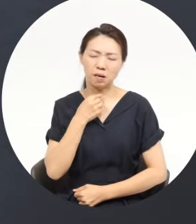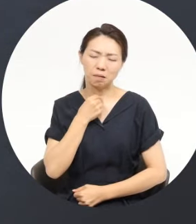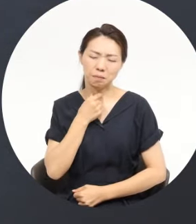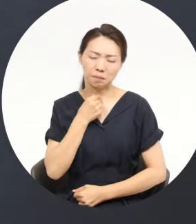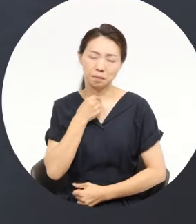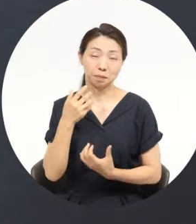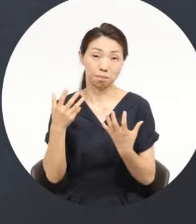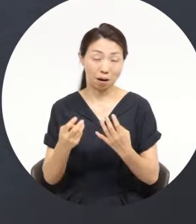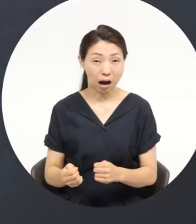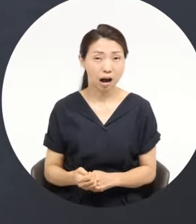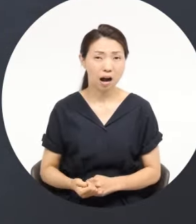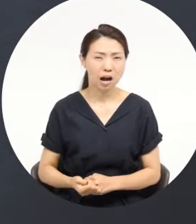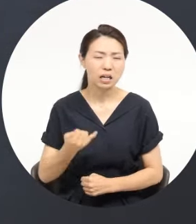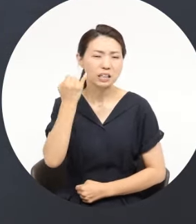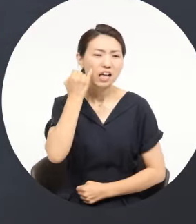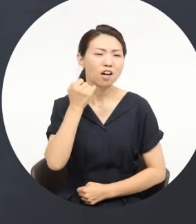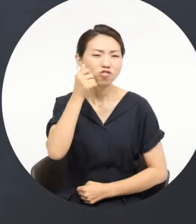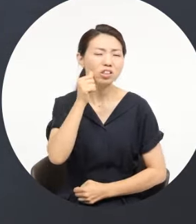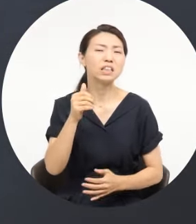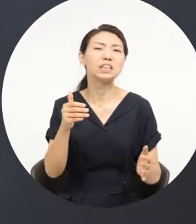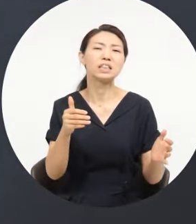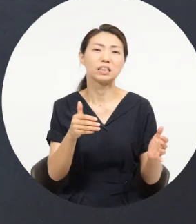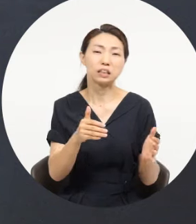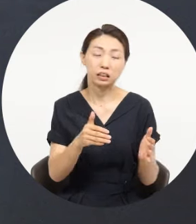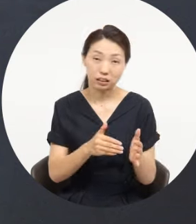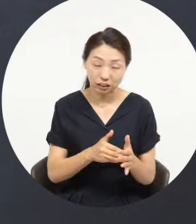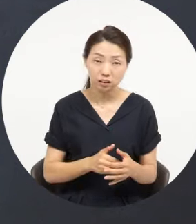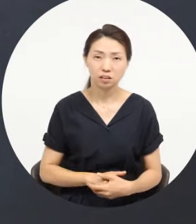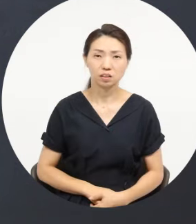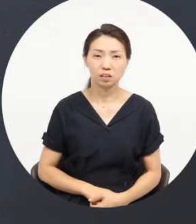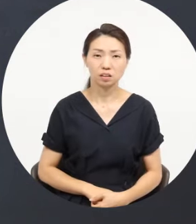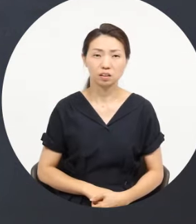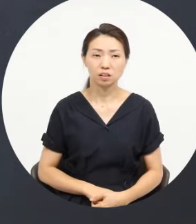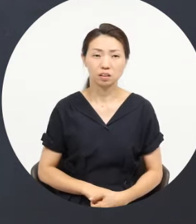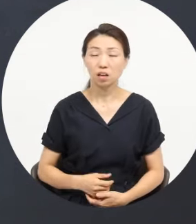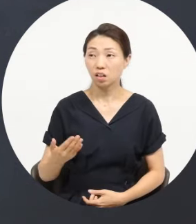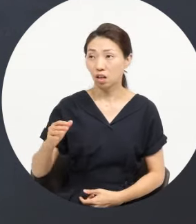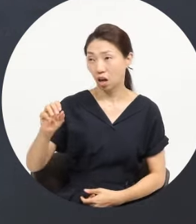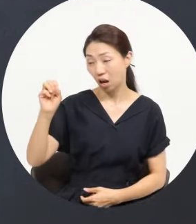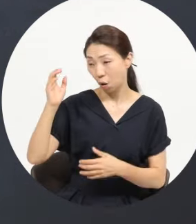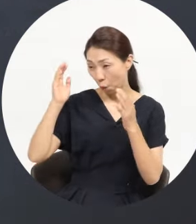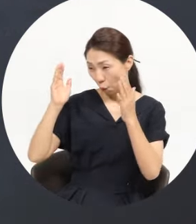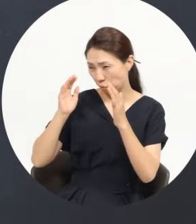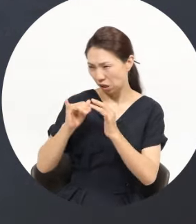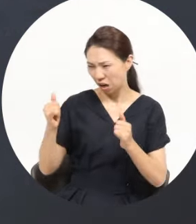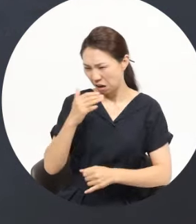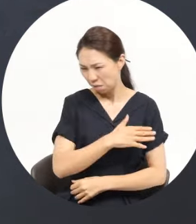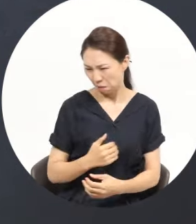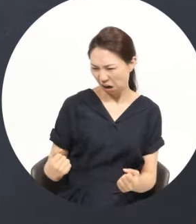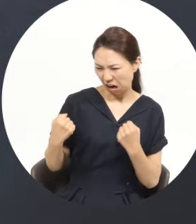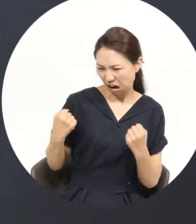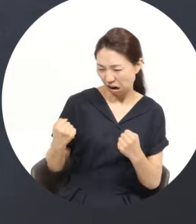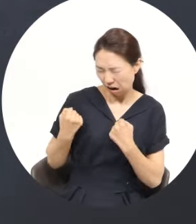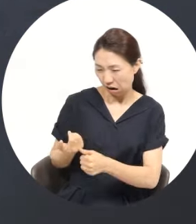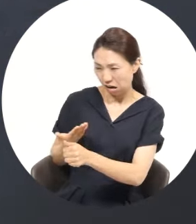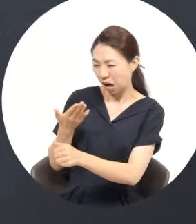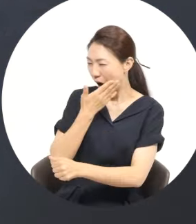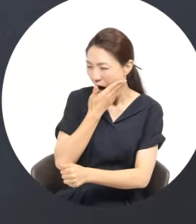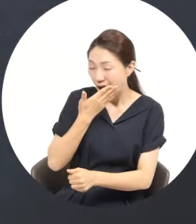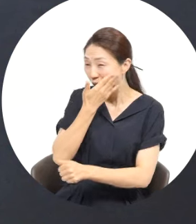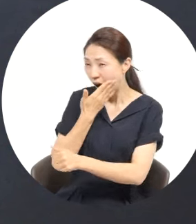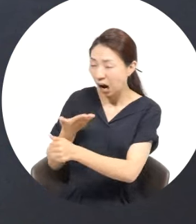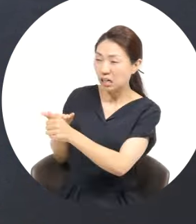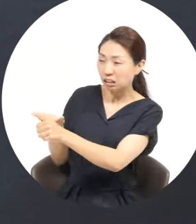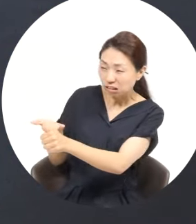뭐예요, 욕망이 막 일어나는 그런 사춘기를 넘어갔는데 아마 공부하는 아이한테 막 몸보신한다고